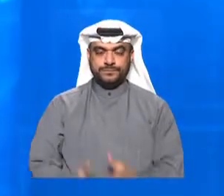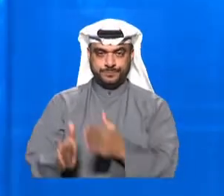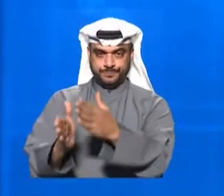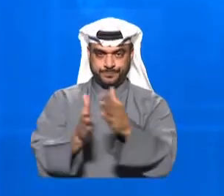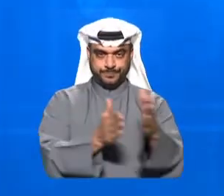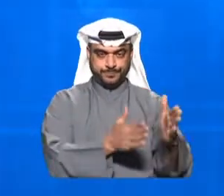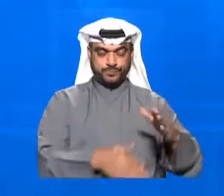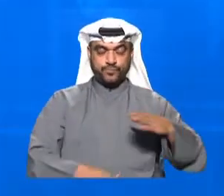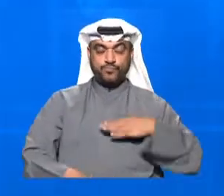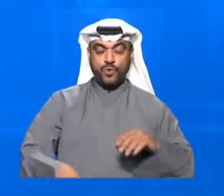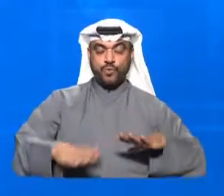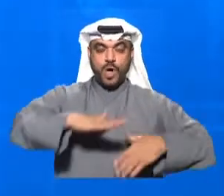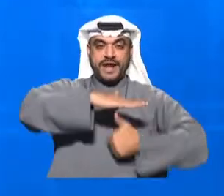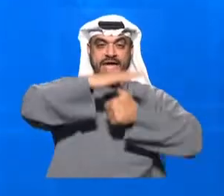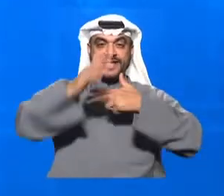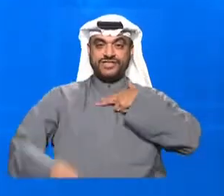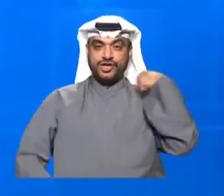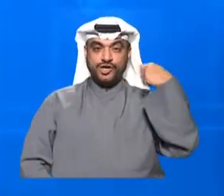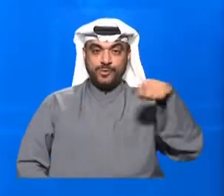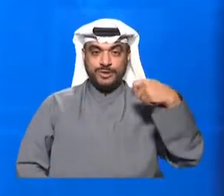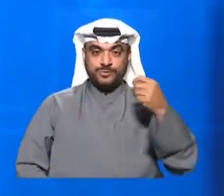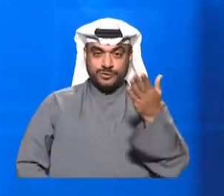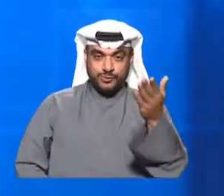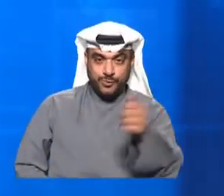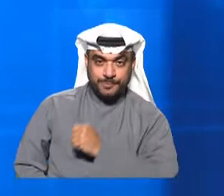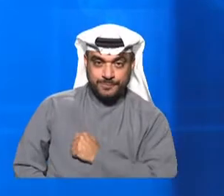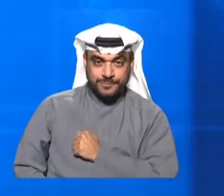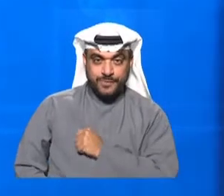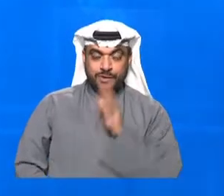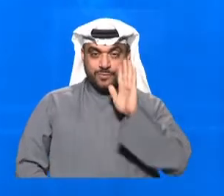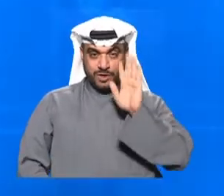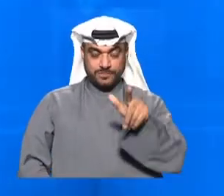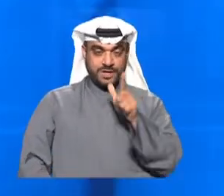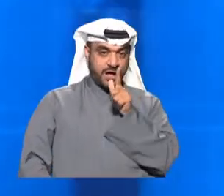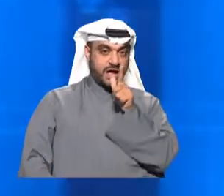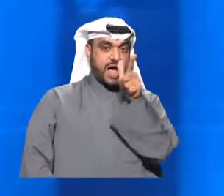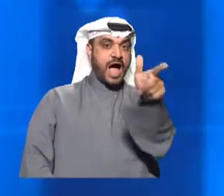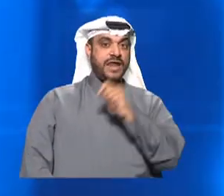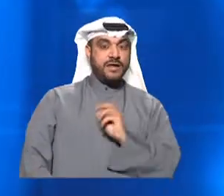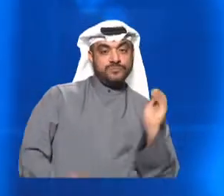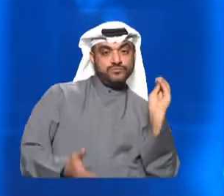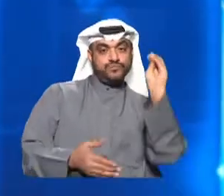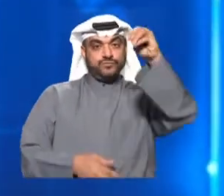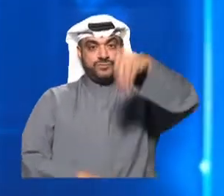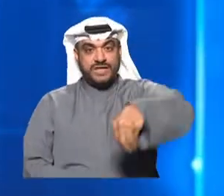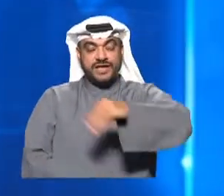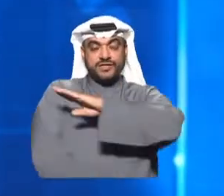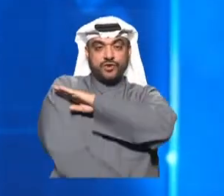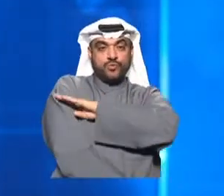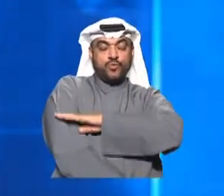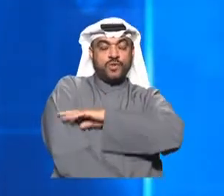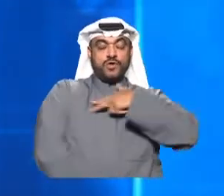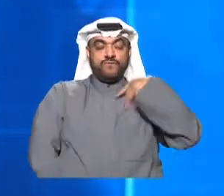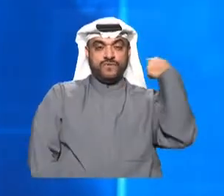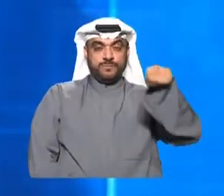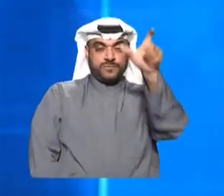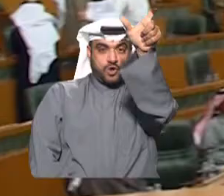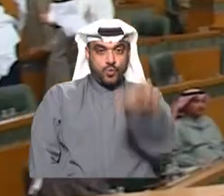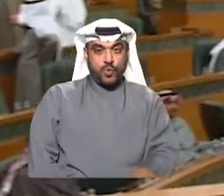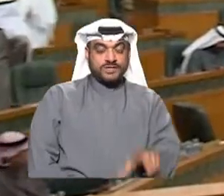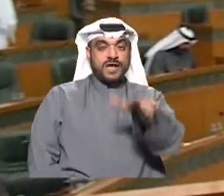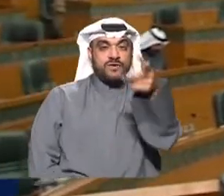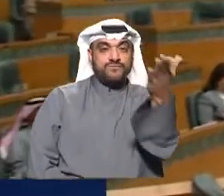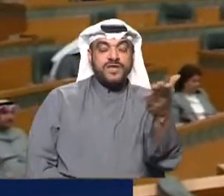وكان سمو الشيخ صباح خالد الحمد الصباح رئيس مجلس الوزراء قال إن تعيين أعضاء الحكومة جاء متسقا ومتفقا